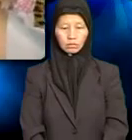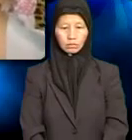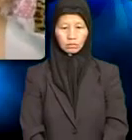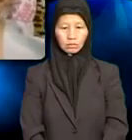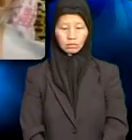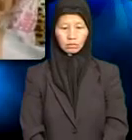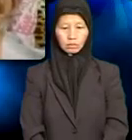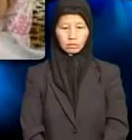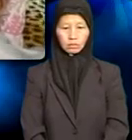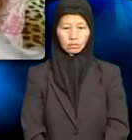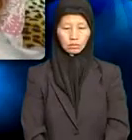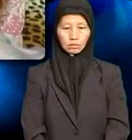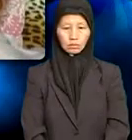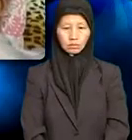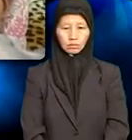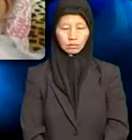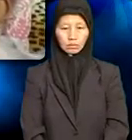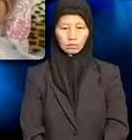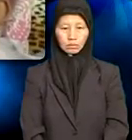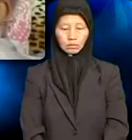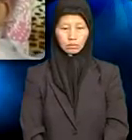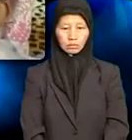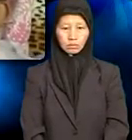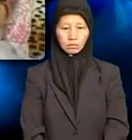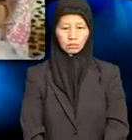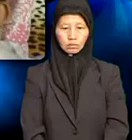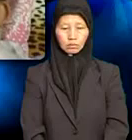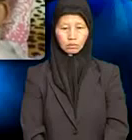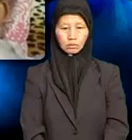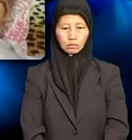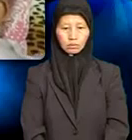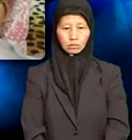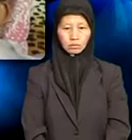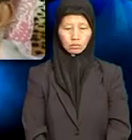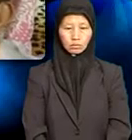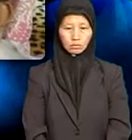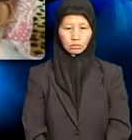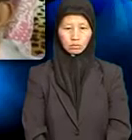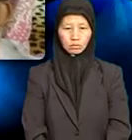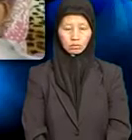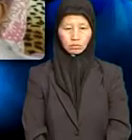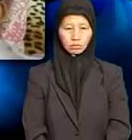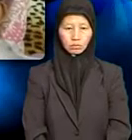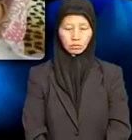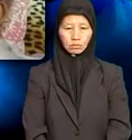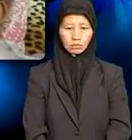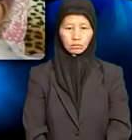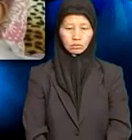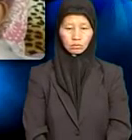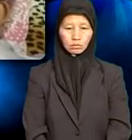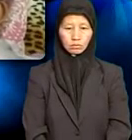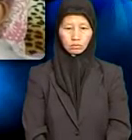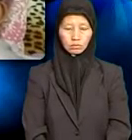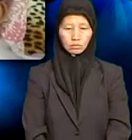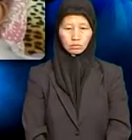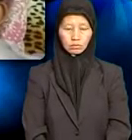اللهم اهدني في من هديت وعافني في من عافيت وتولني في من توليت وبارك لي فيما